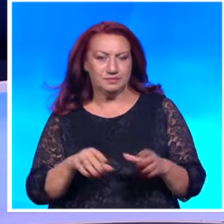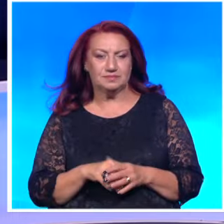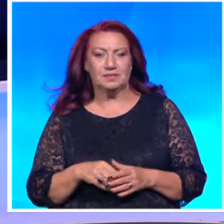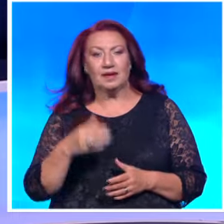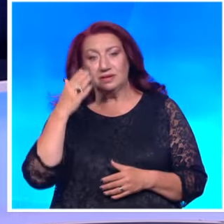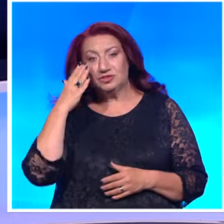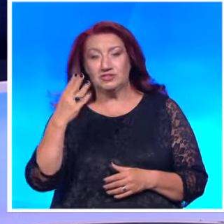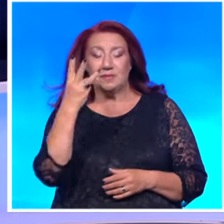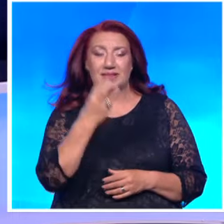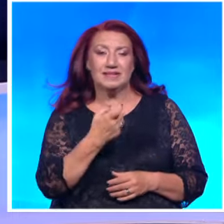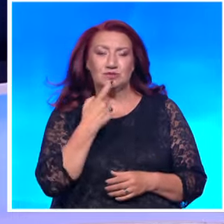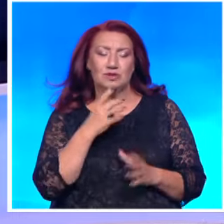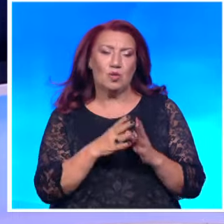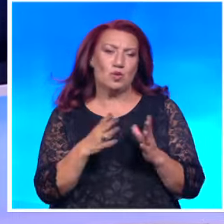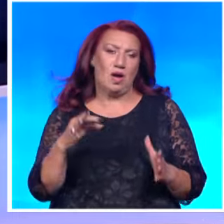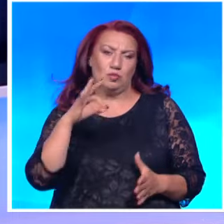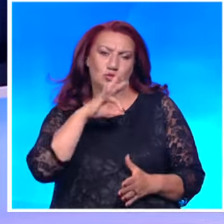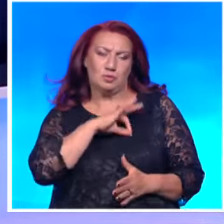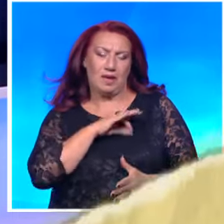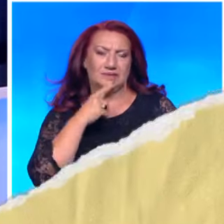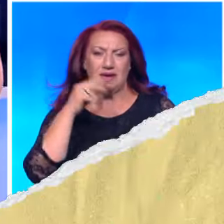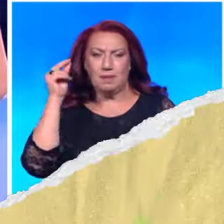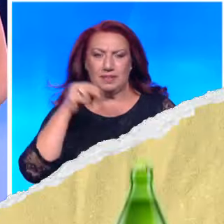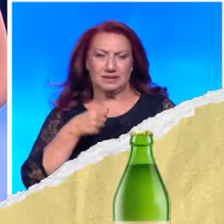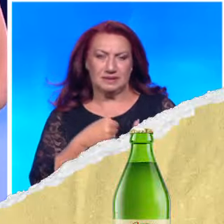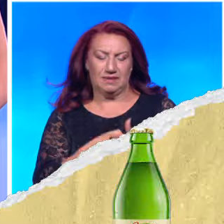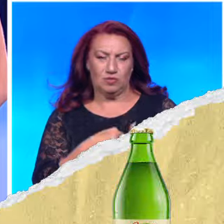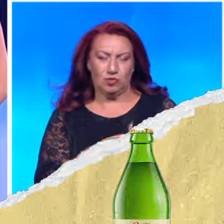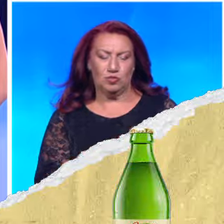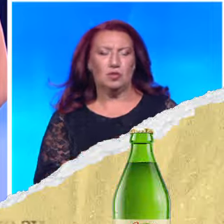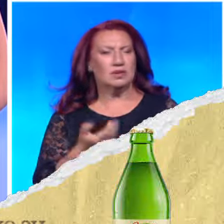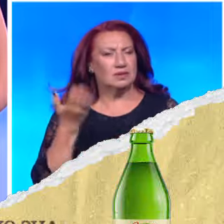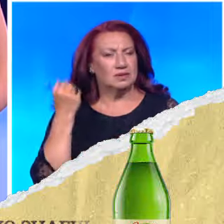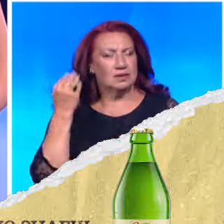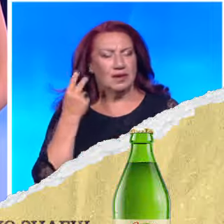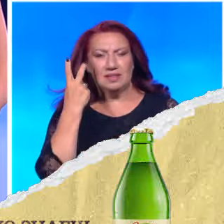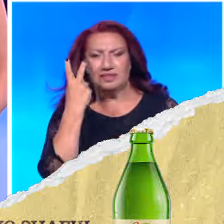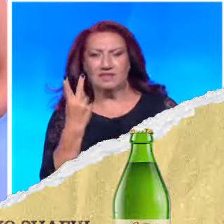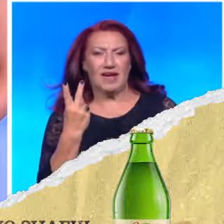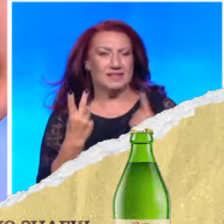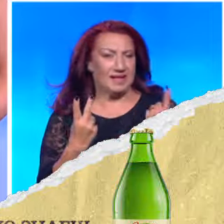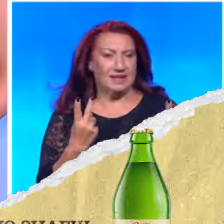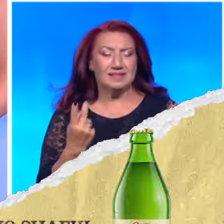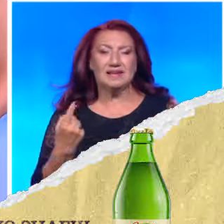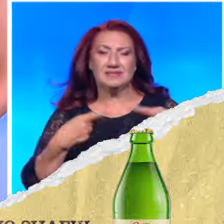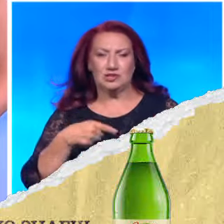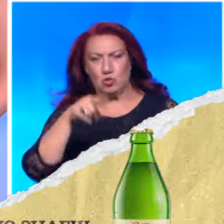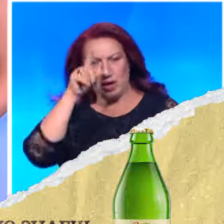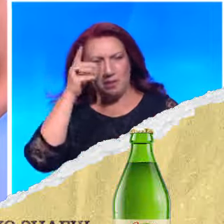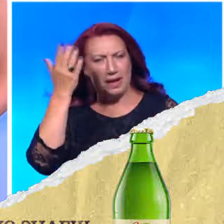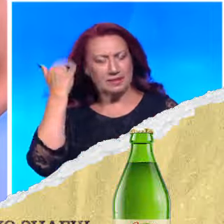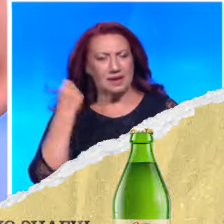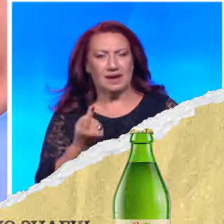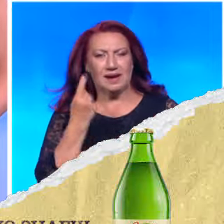най-големия успех за българския футбол. Победата на четвъртфинал над Германия с 2 на 1 на световното първенство в Съединените щати. Един от героите